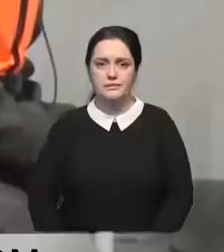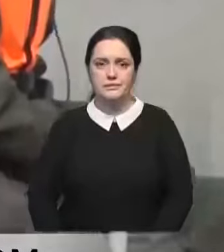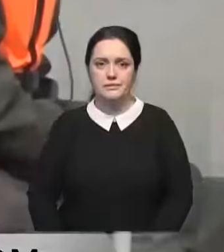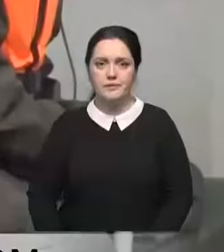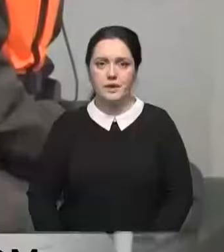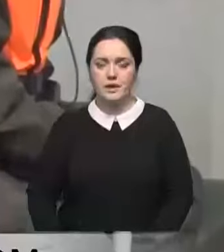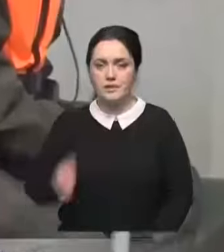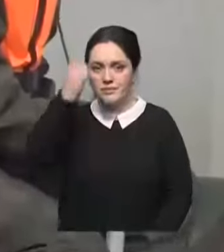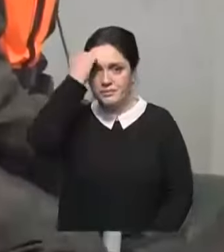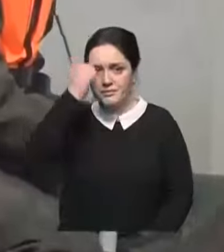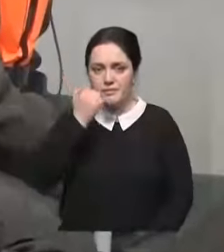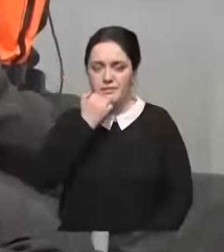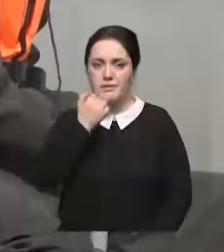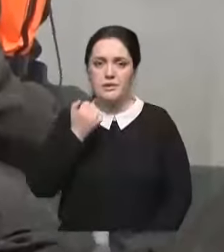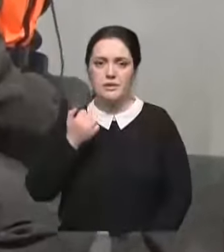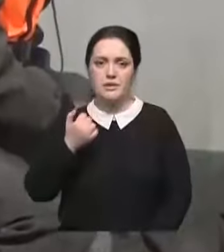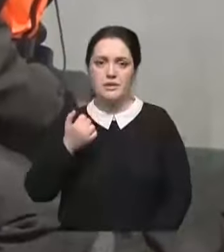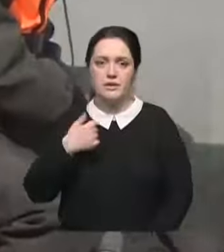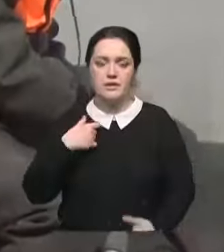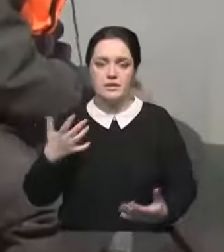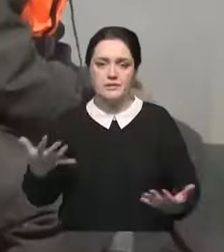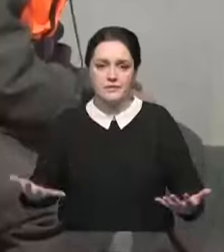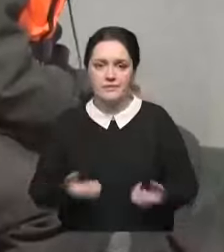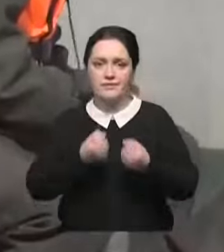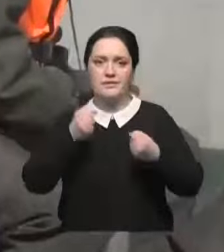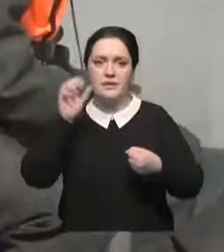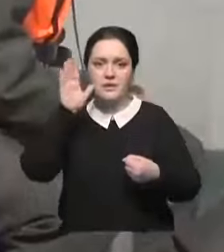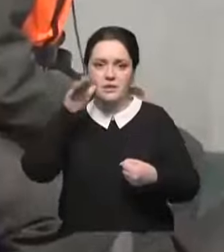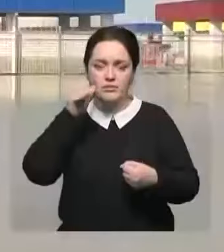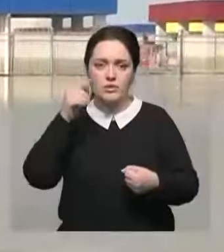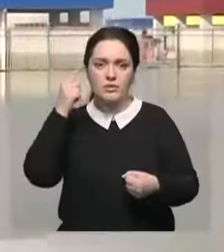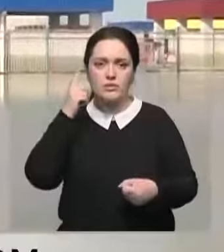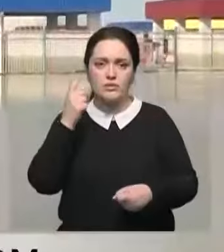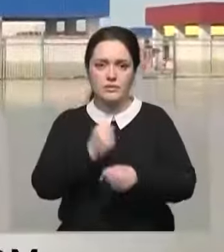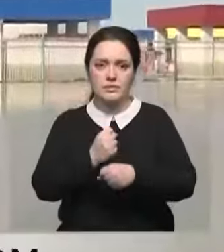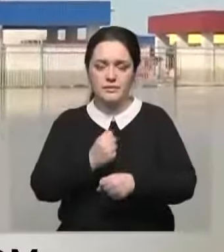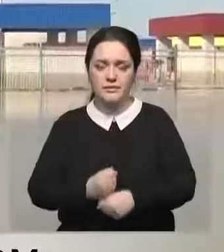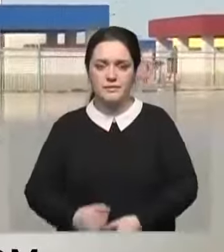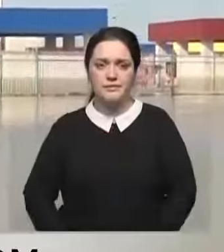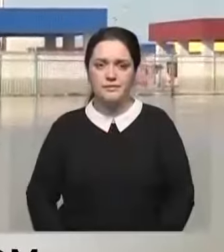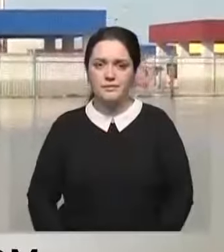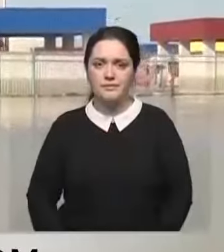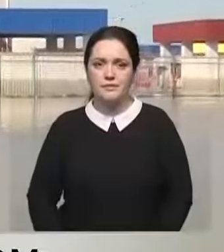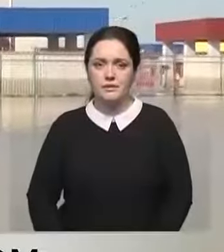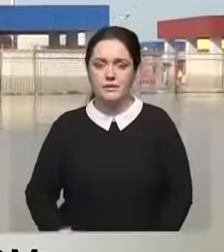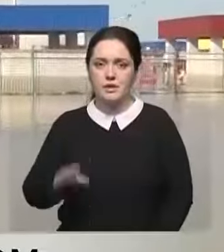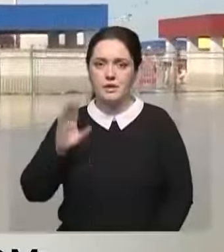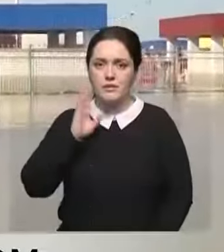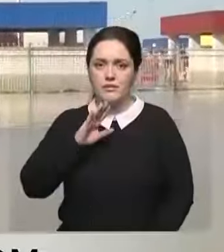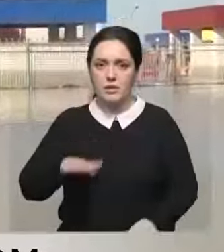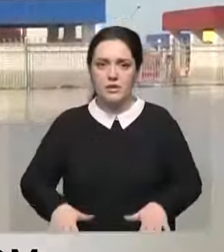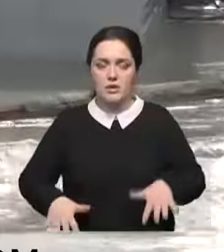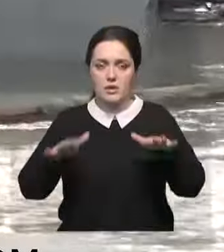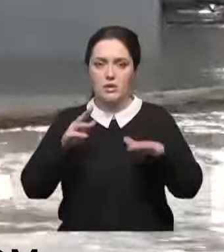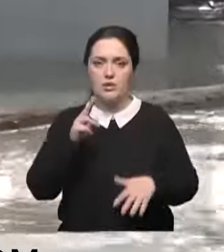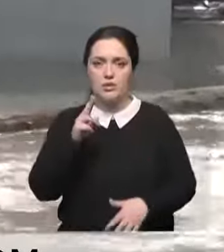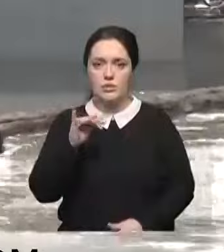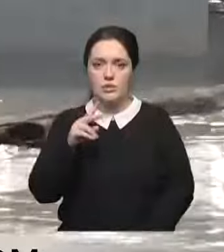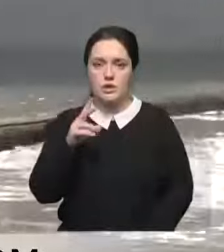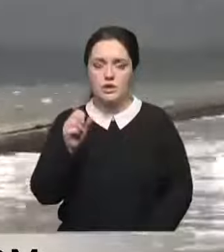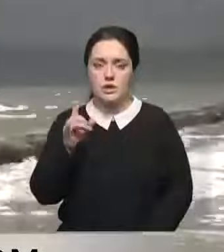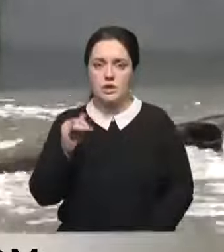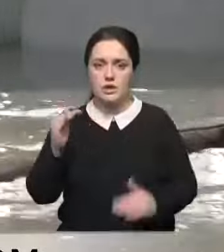Спасибо спасателям, что отозвались на мою просьбу. Без них даже не знаю, что бы делал. Тем временем уровень воды в Кульсары, по последним данным,